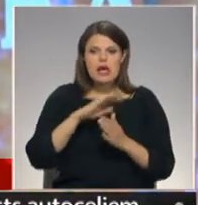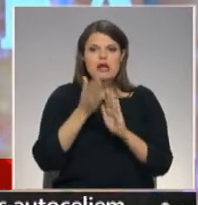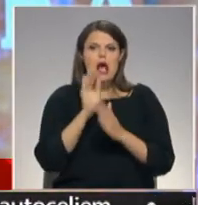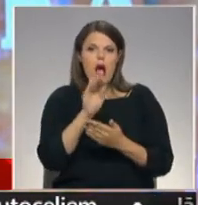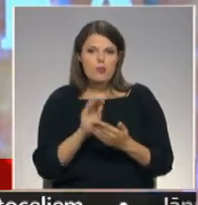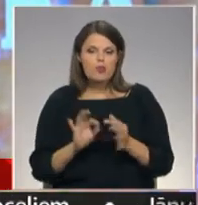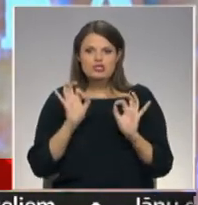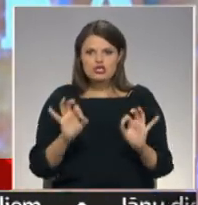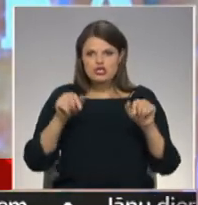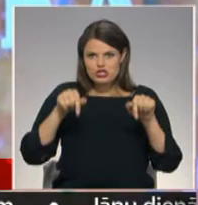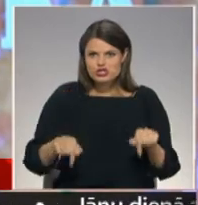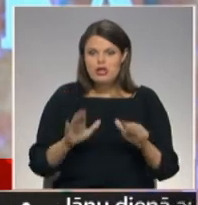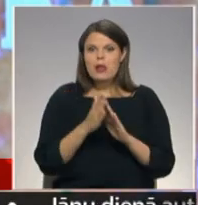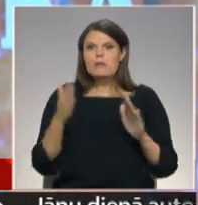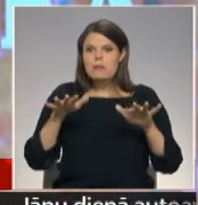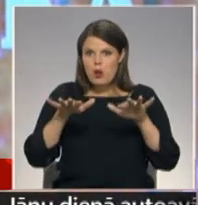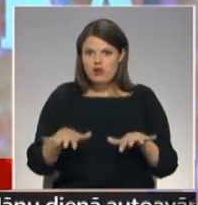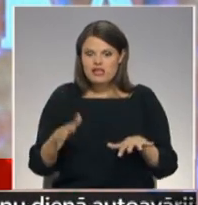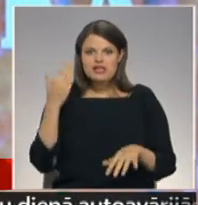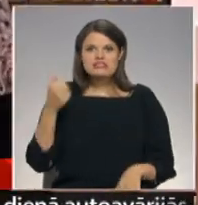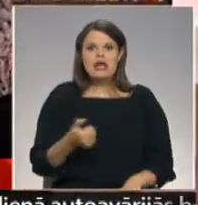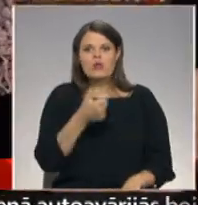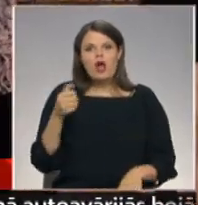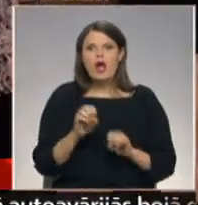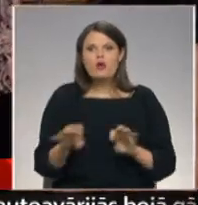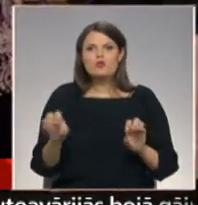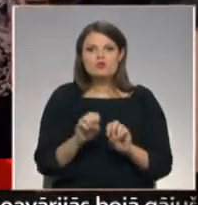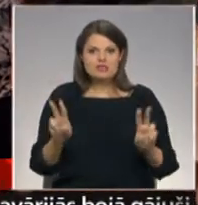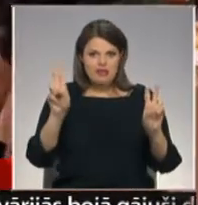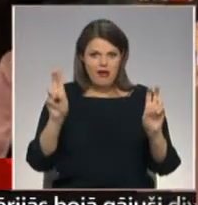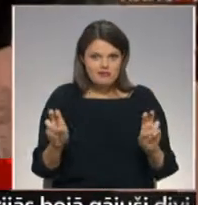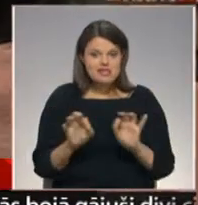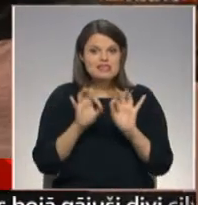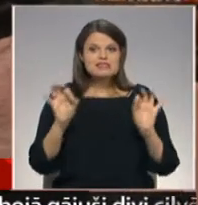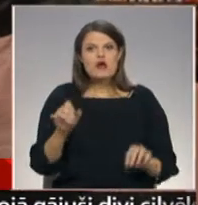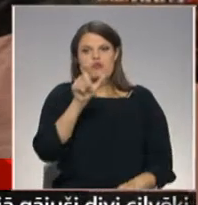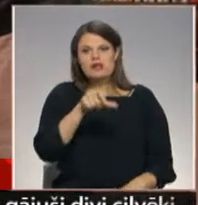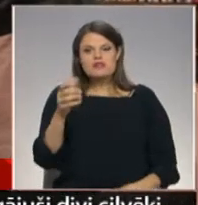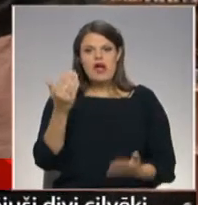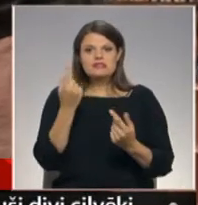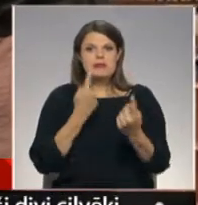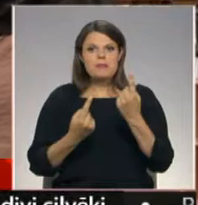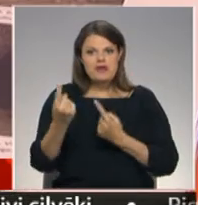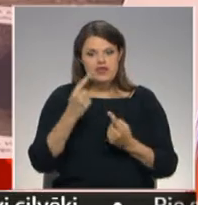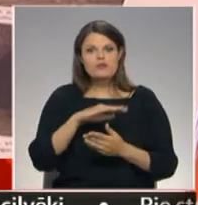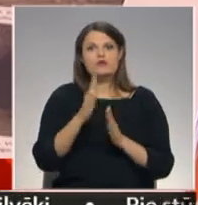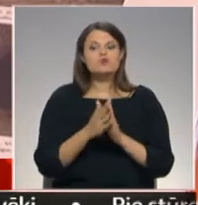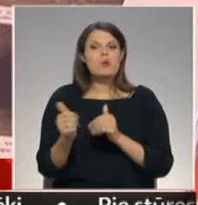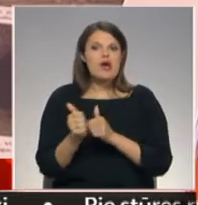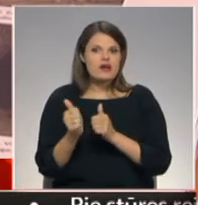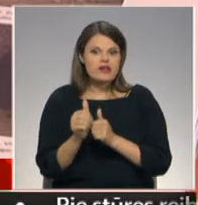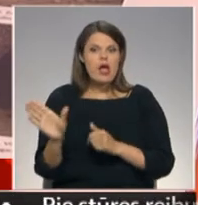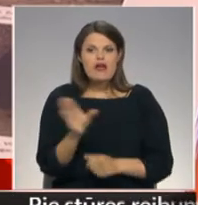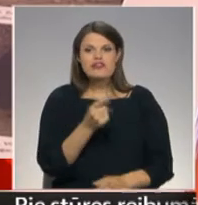šeit, Naukšēnu bibliotēkā, ciklā seno gadu stāsti. Sākumā cilvēki tika aicināti pa vienam, tad kopā ar kaimiņiem. Visu,